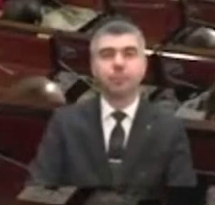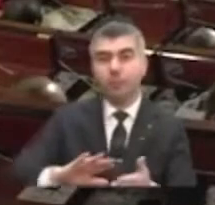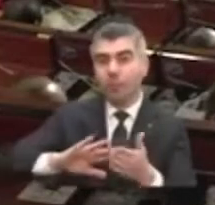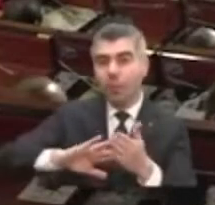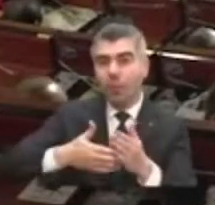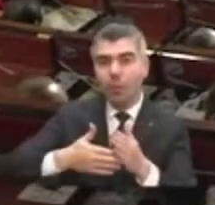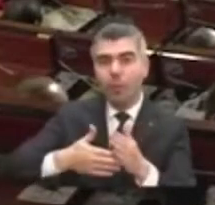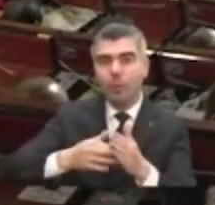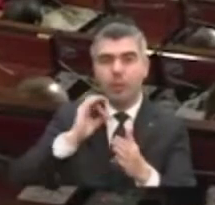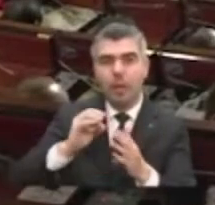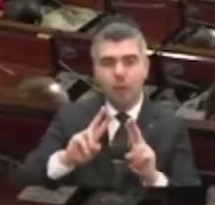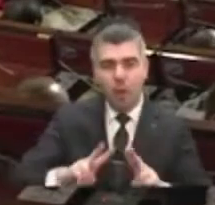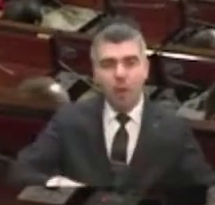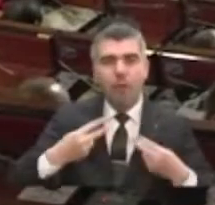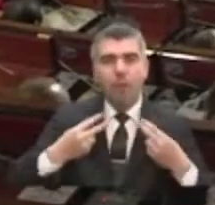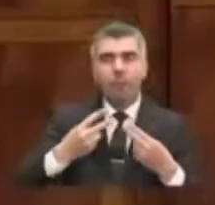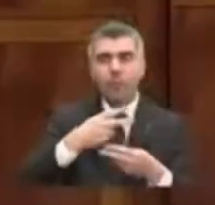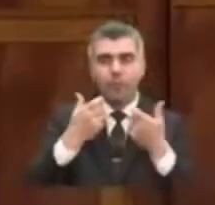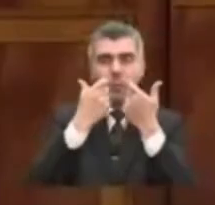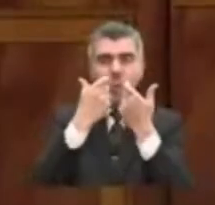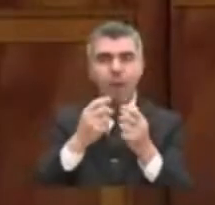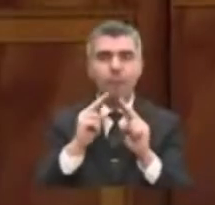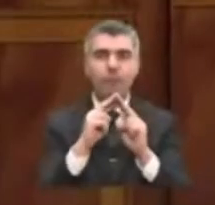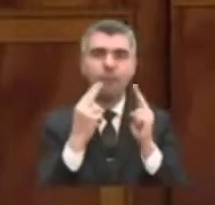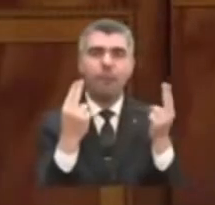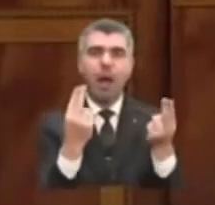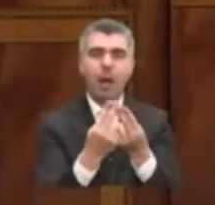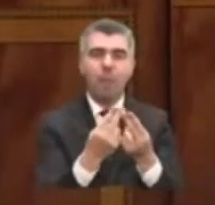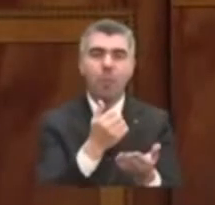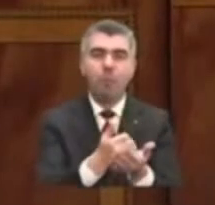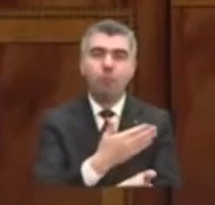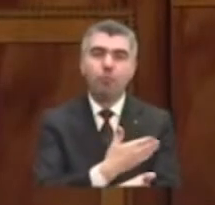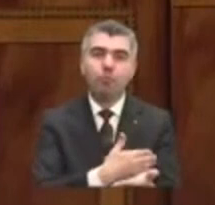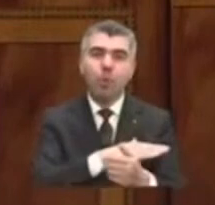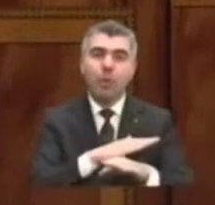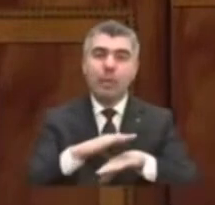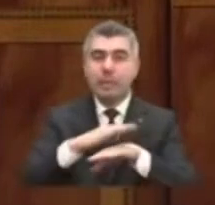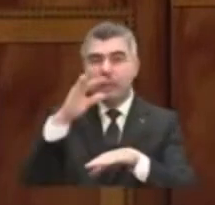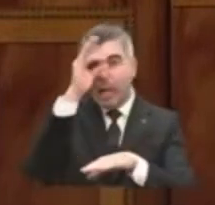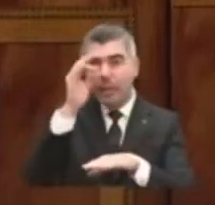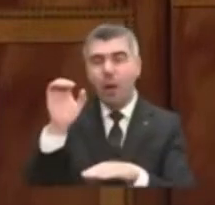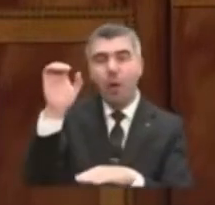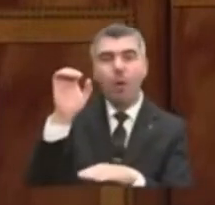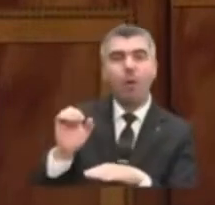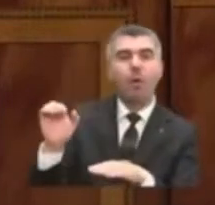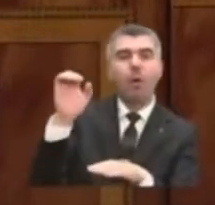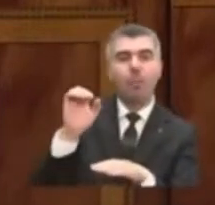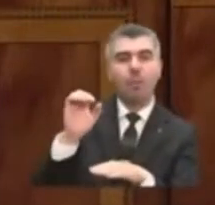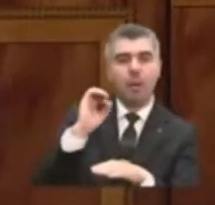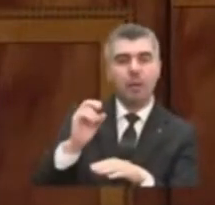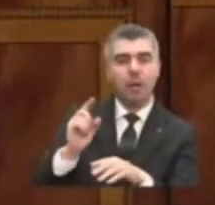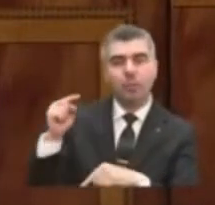كل هذا على امراه ومسمع من الجميع وخاصه المسؤولين السياسيين من اوروبا الذين